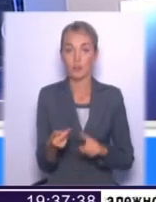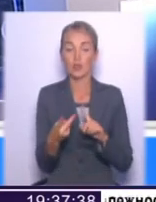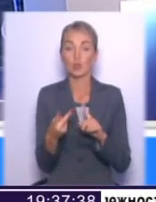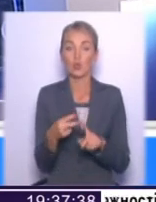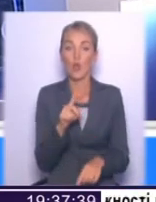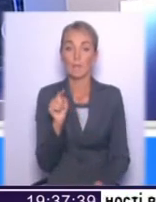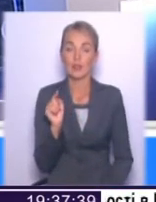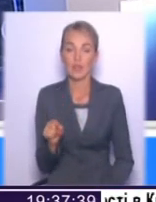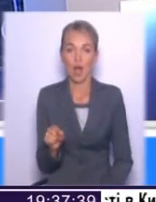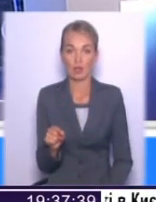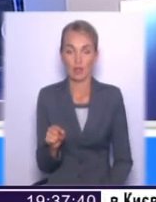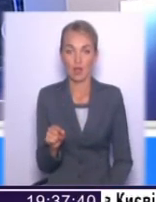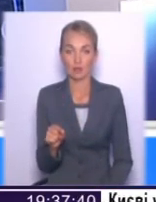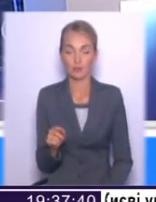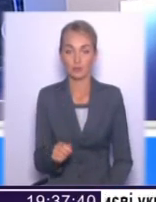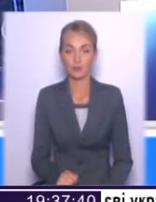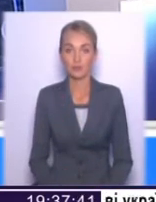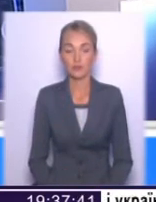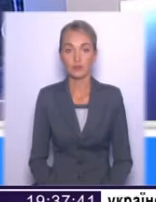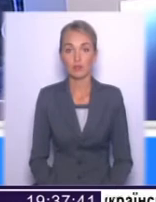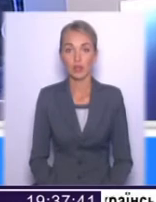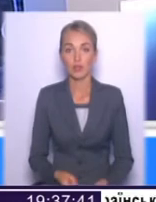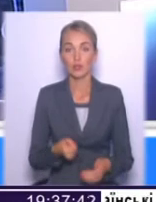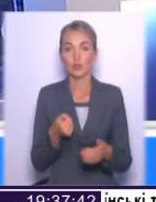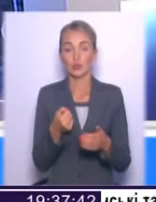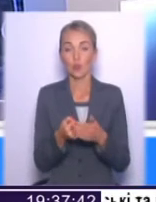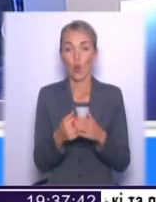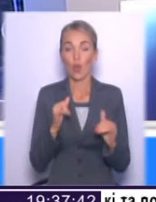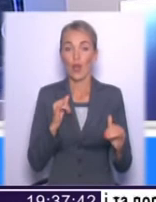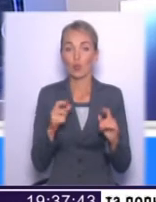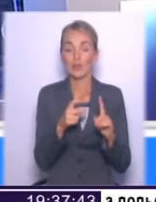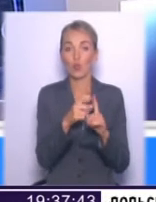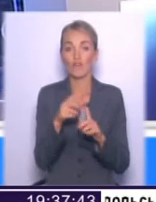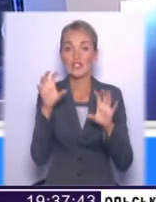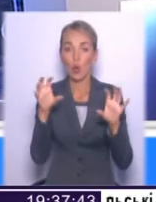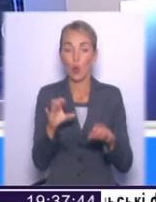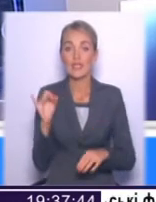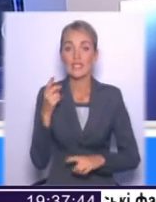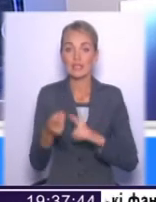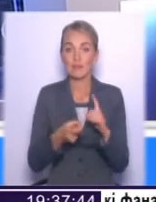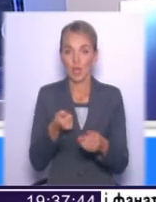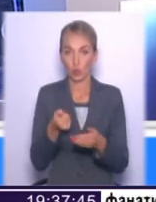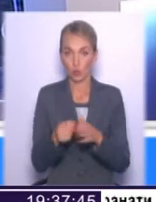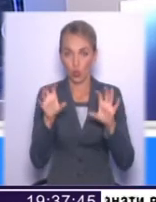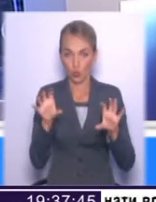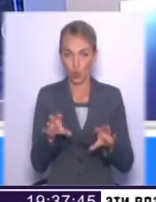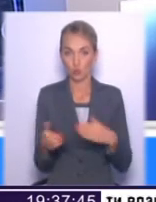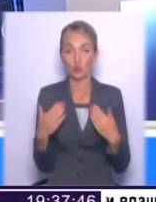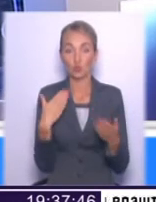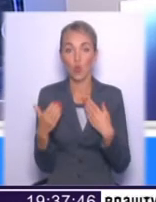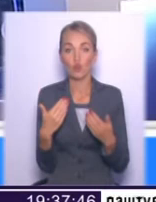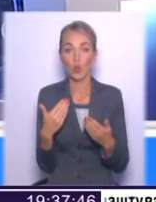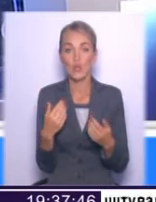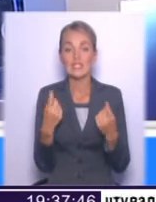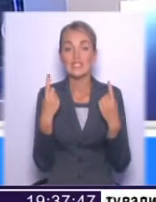питання до коректної термінології у законі і змінах до нього. Стосовно